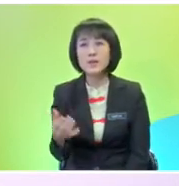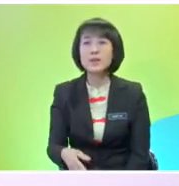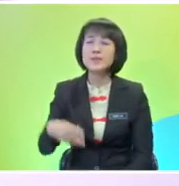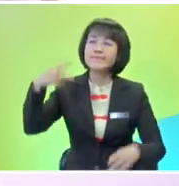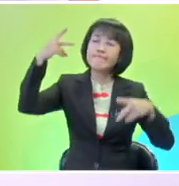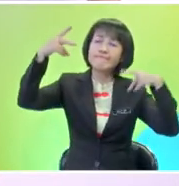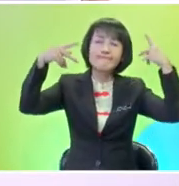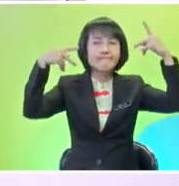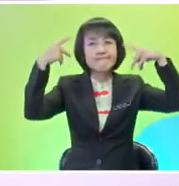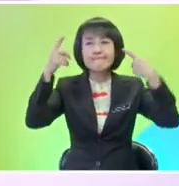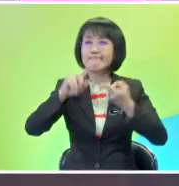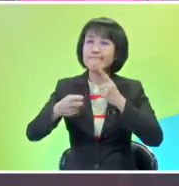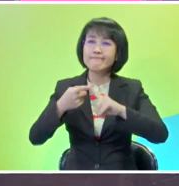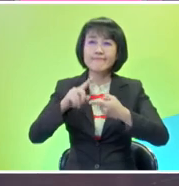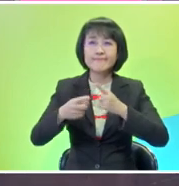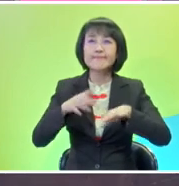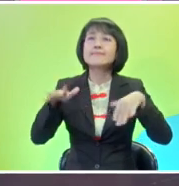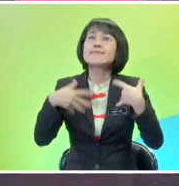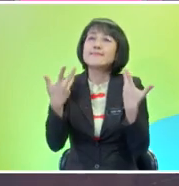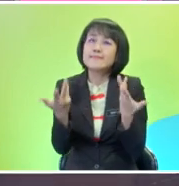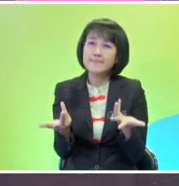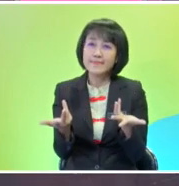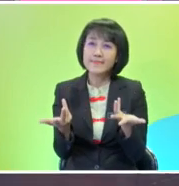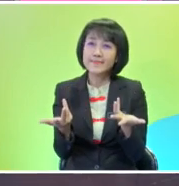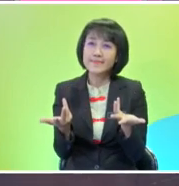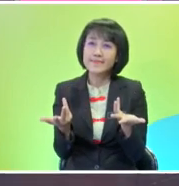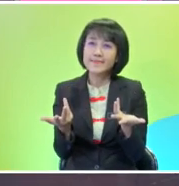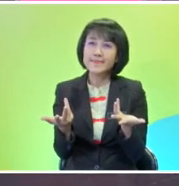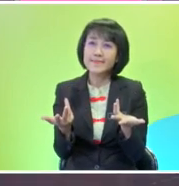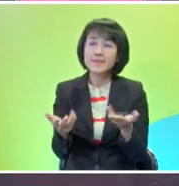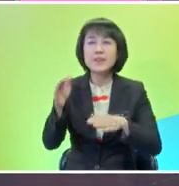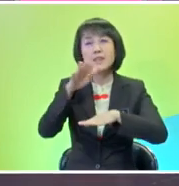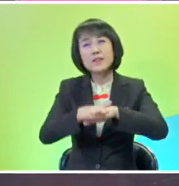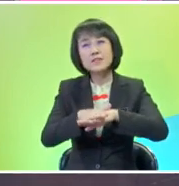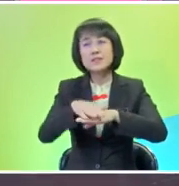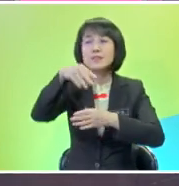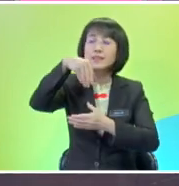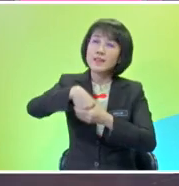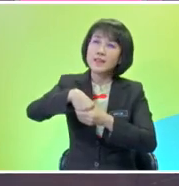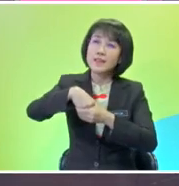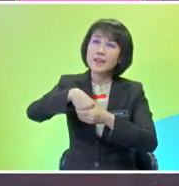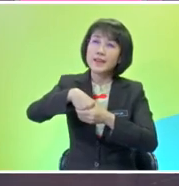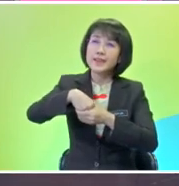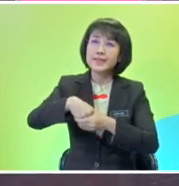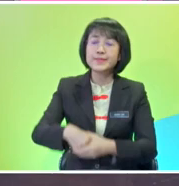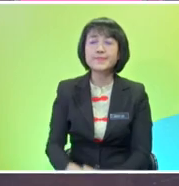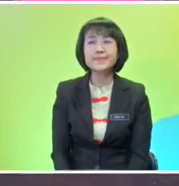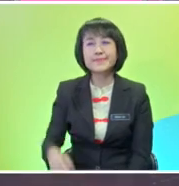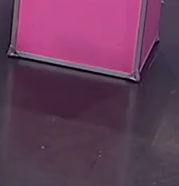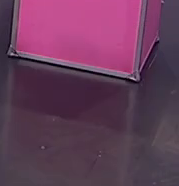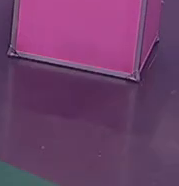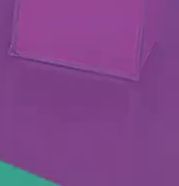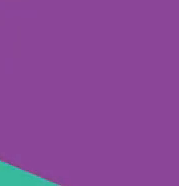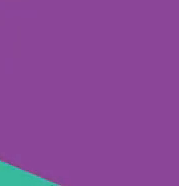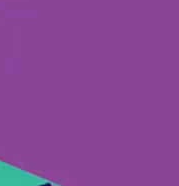Niang W Macam mana ni atas ke dalam Aduh depan